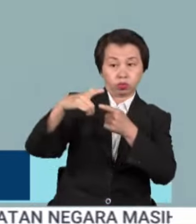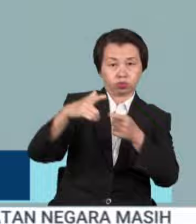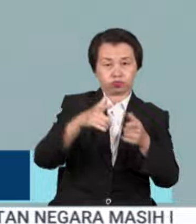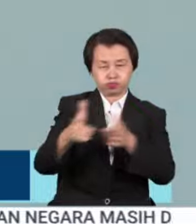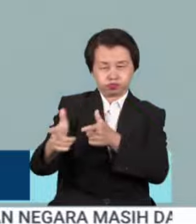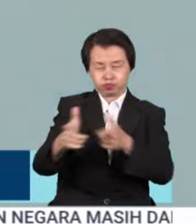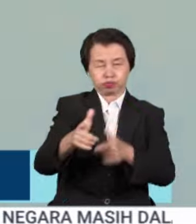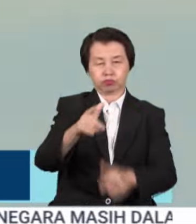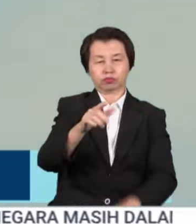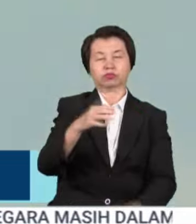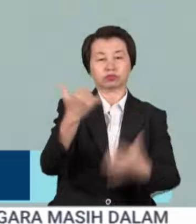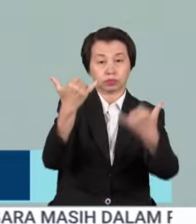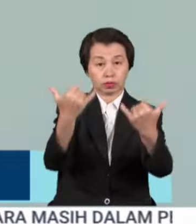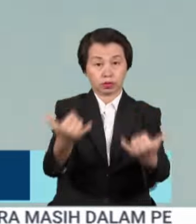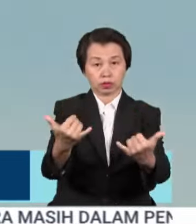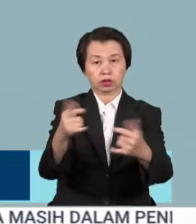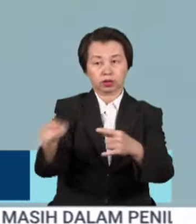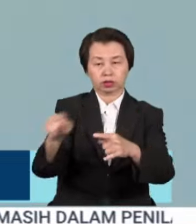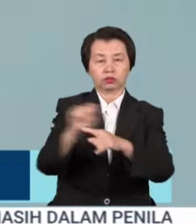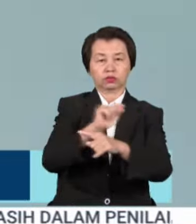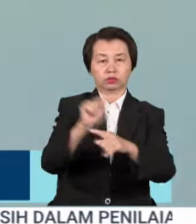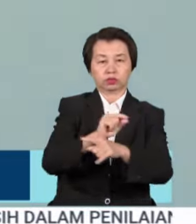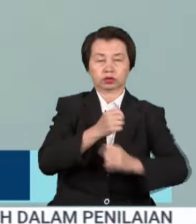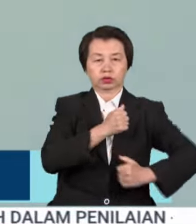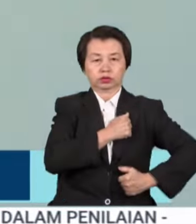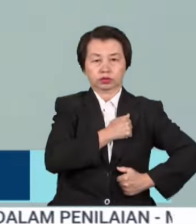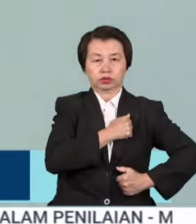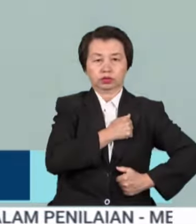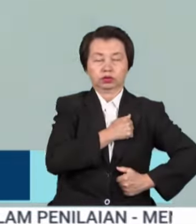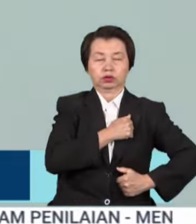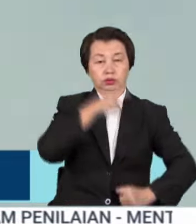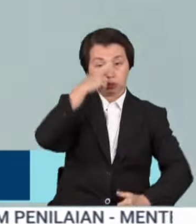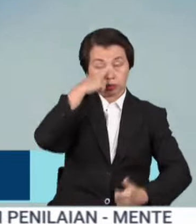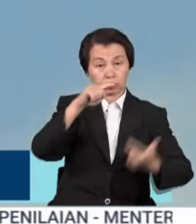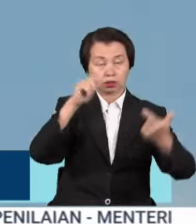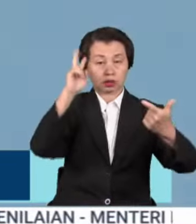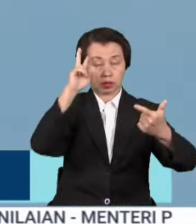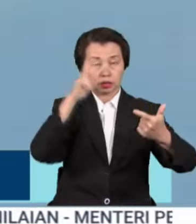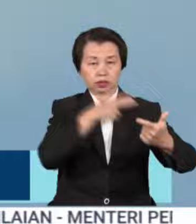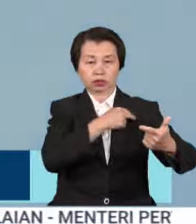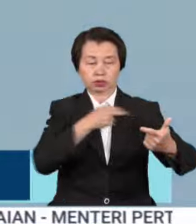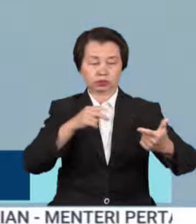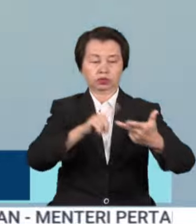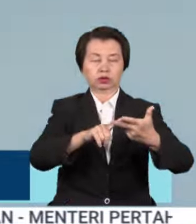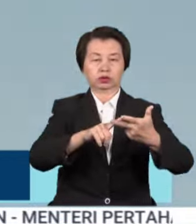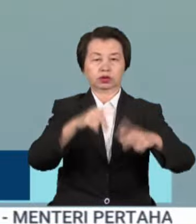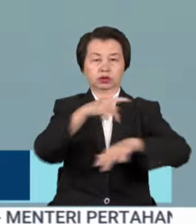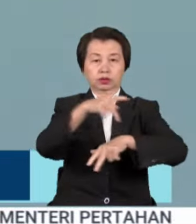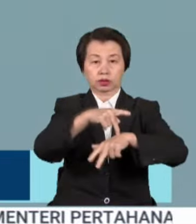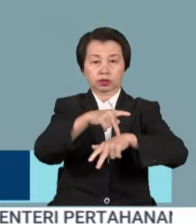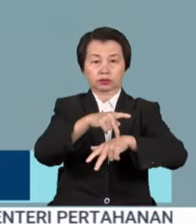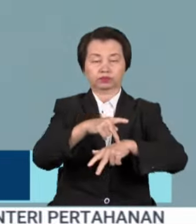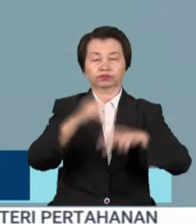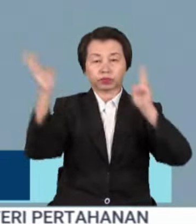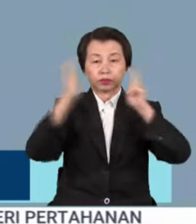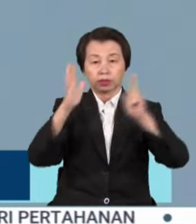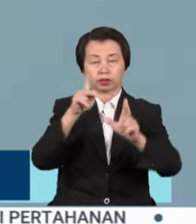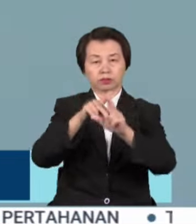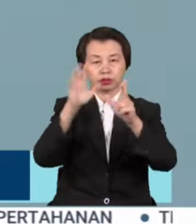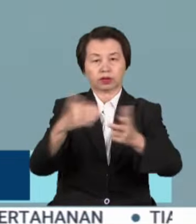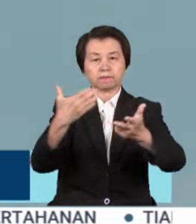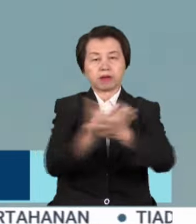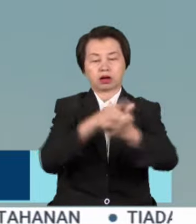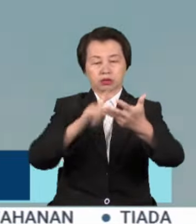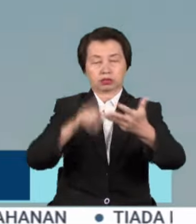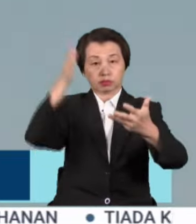T-50 FA-50 ketika ini digunakan oleh tentera udara Thailand, Indonesia dan Filipina. Malaysia merupakan peserta terbaru